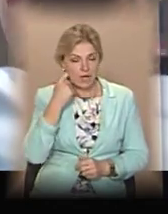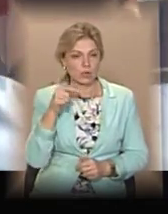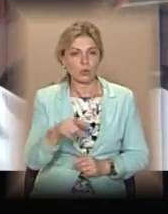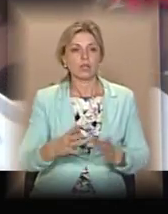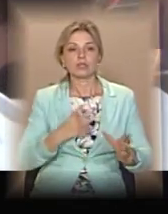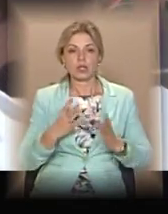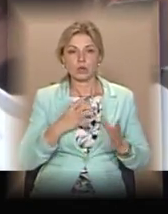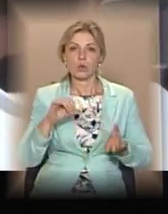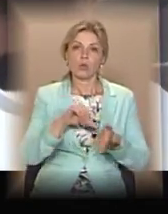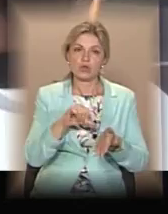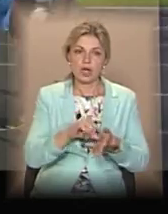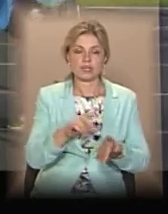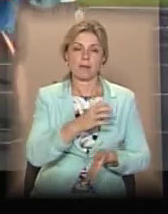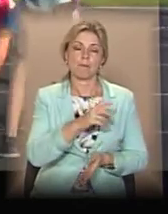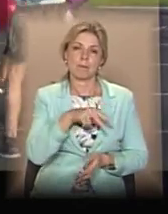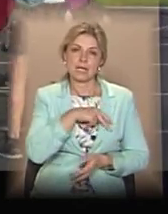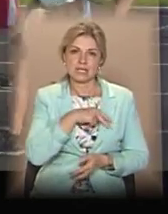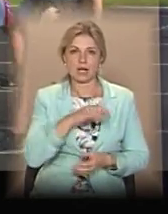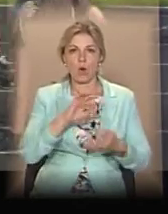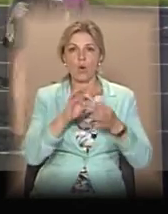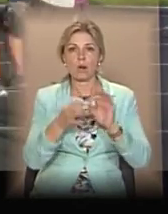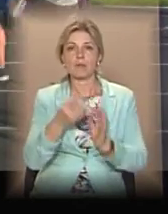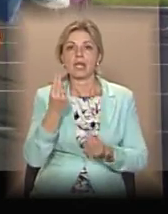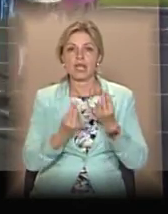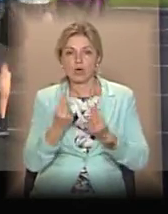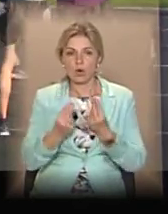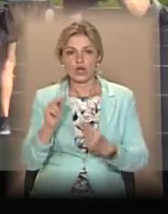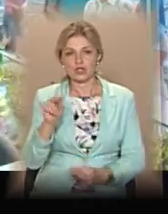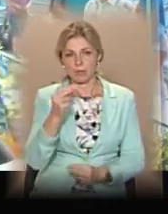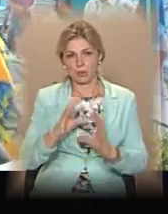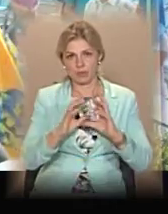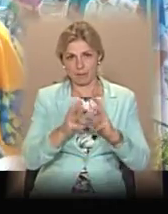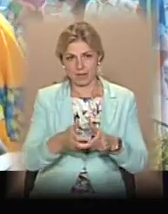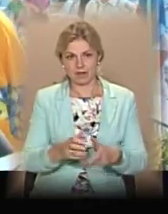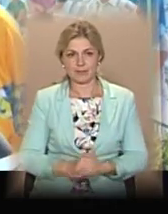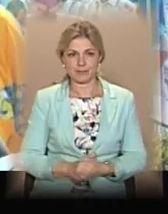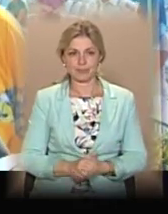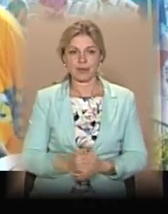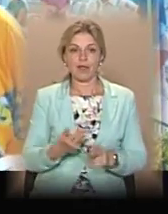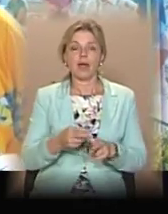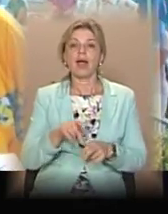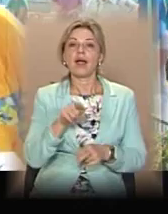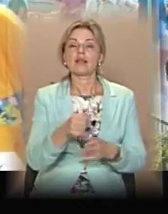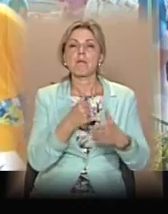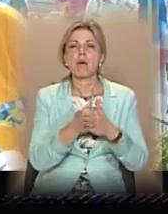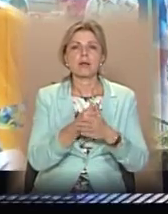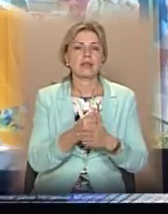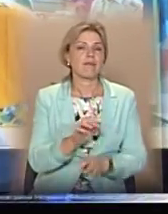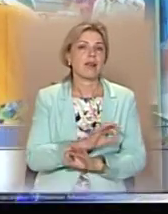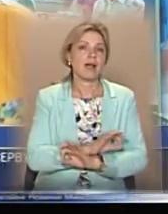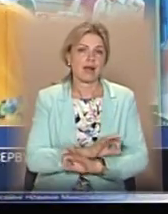тренуються учасники і призери Олімпійських ігор, чемпіони світу і Європи. Эта база великолепная, эта